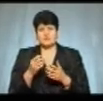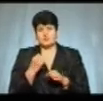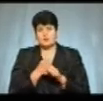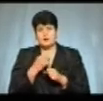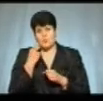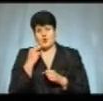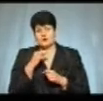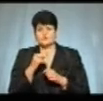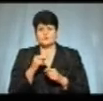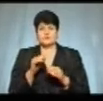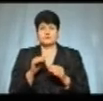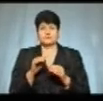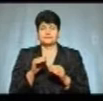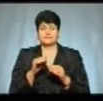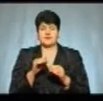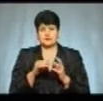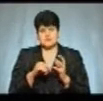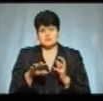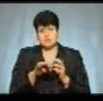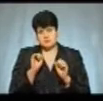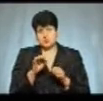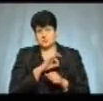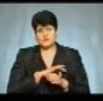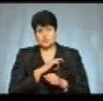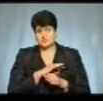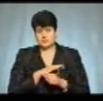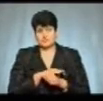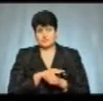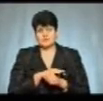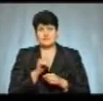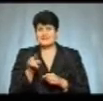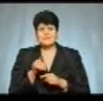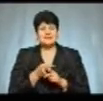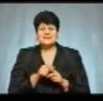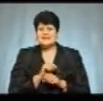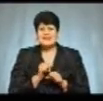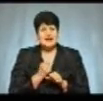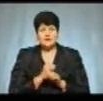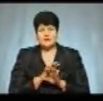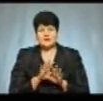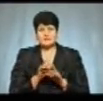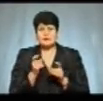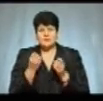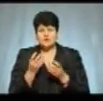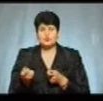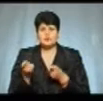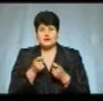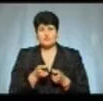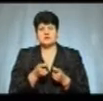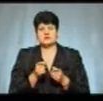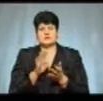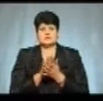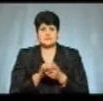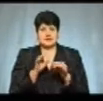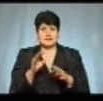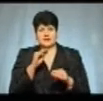потім використовувати в народному господарстві. Про це ними це не робилося. Вони просто звозили відходи, їх скидали